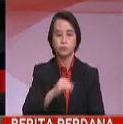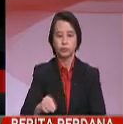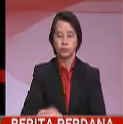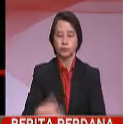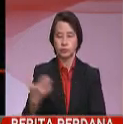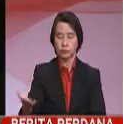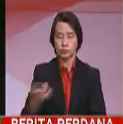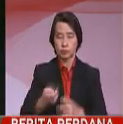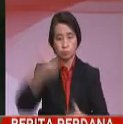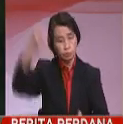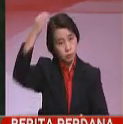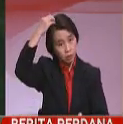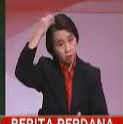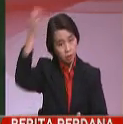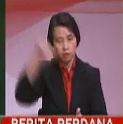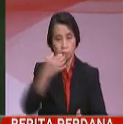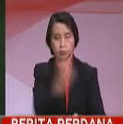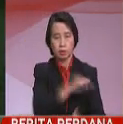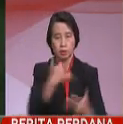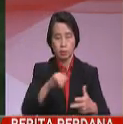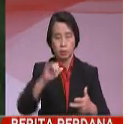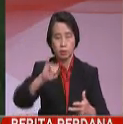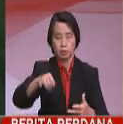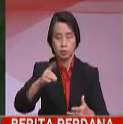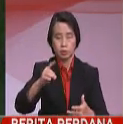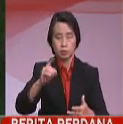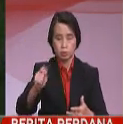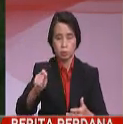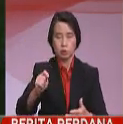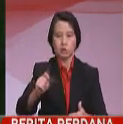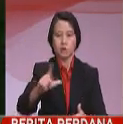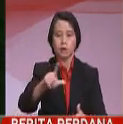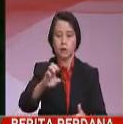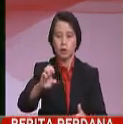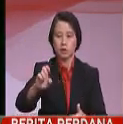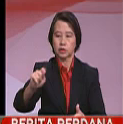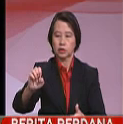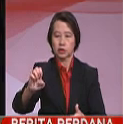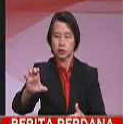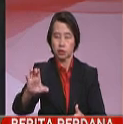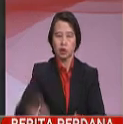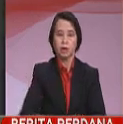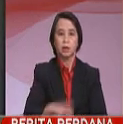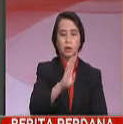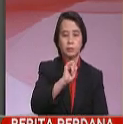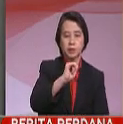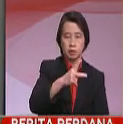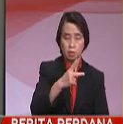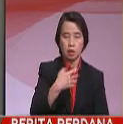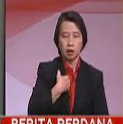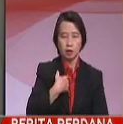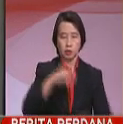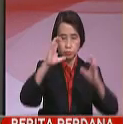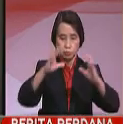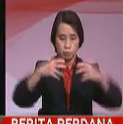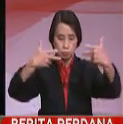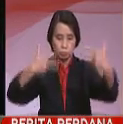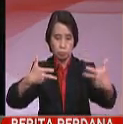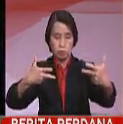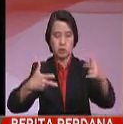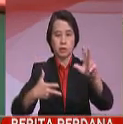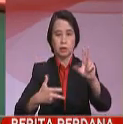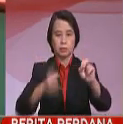Brandon Gunn dari Selangor dan bekas pemain TFC Lee Tak. ABK 2020 akan diadakan secara maya pada